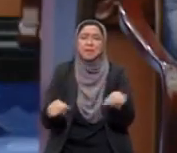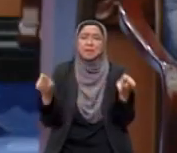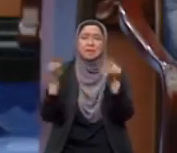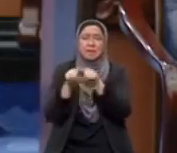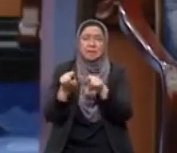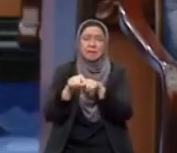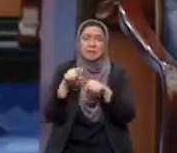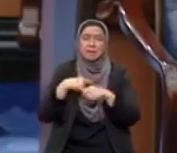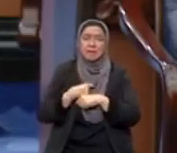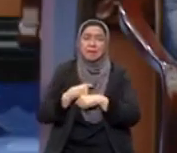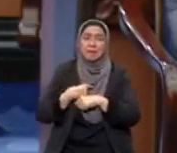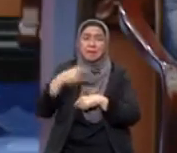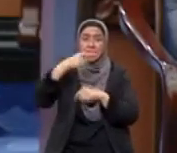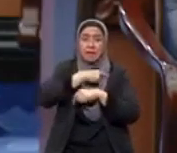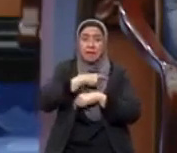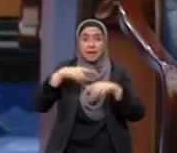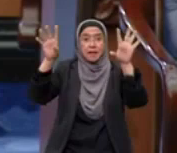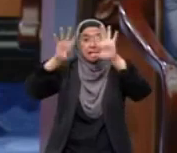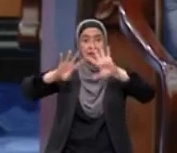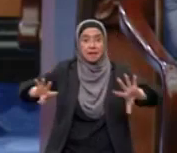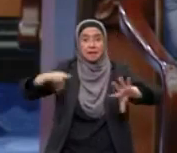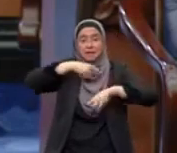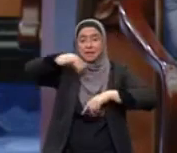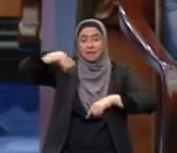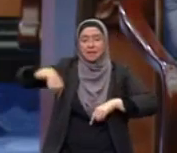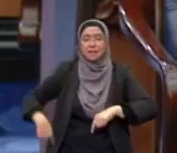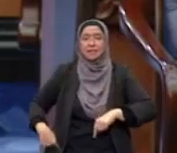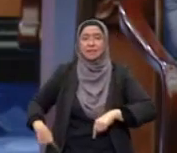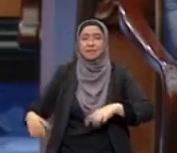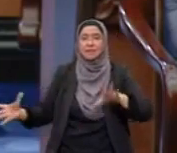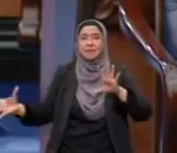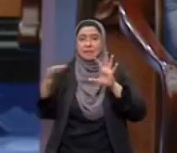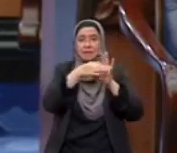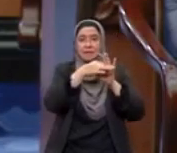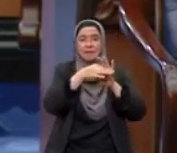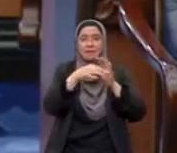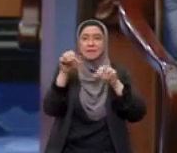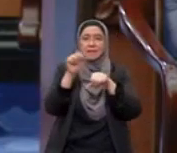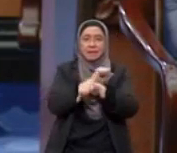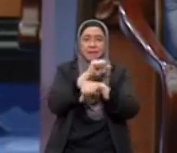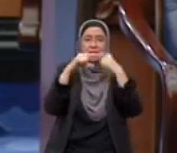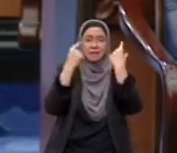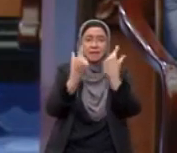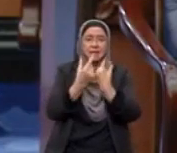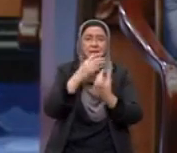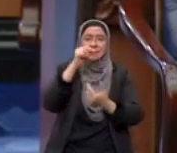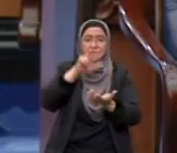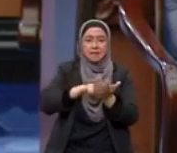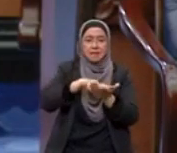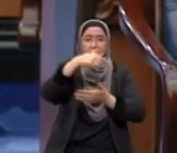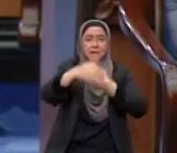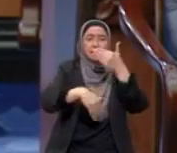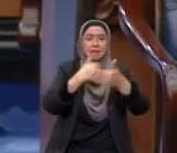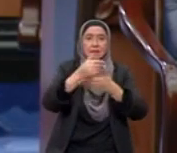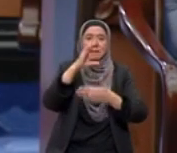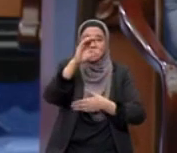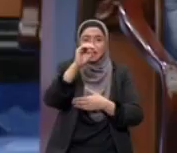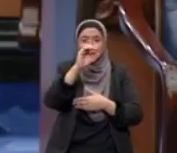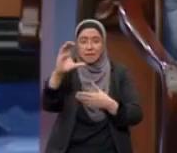china joint working group on the implementation ofc dan juga ASEAN China